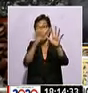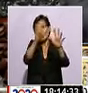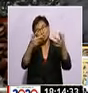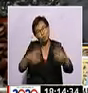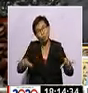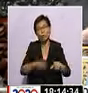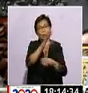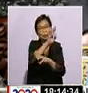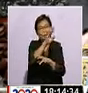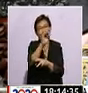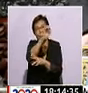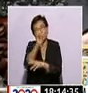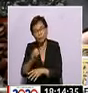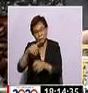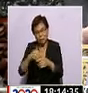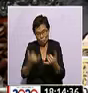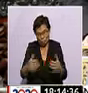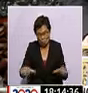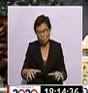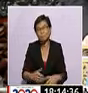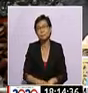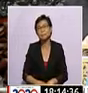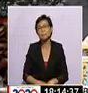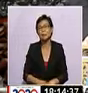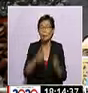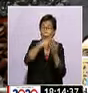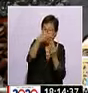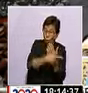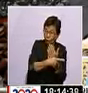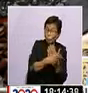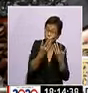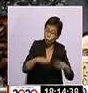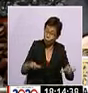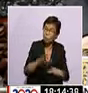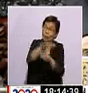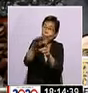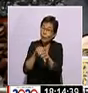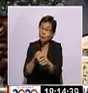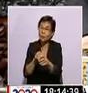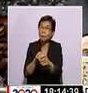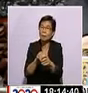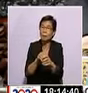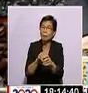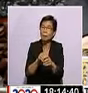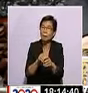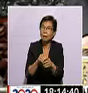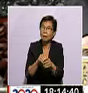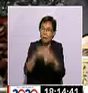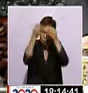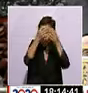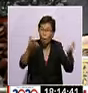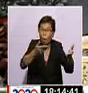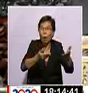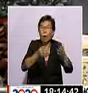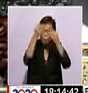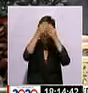manakala 78% dalam pelaksanaan. Antara inisiatif yang telah dilaksanakan termasuklah pengisytiharaan harta